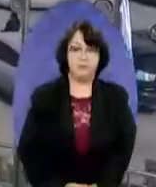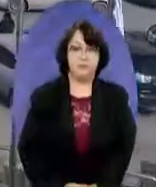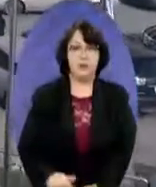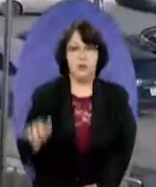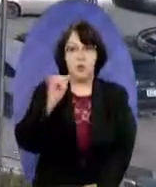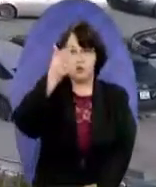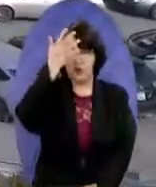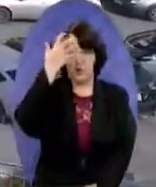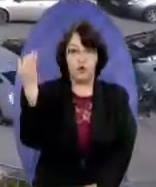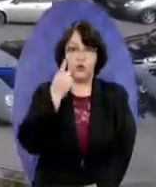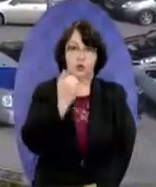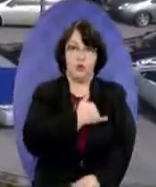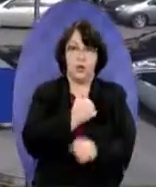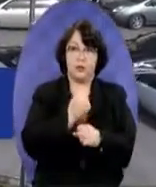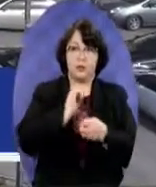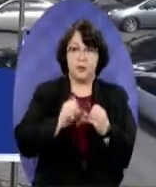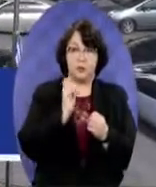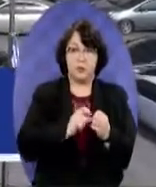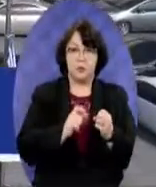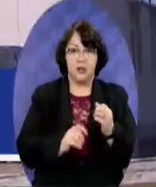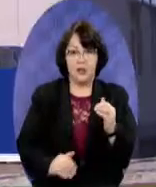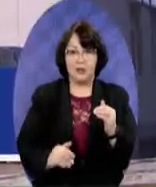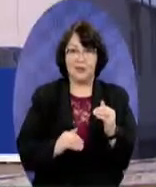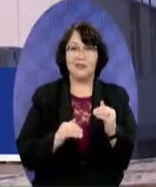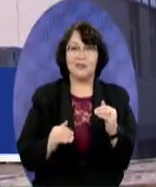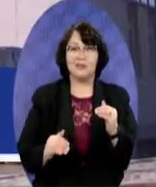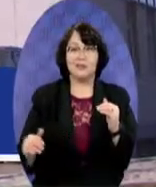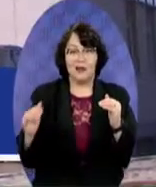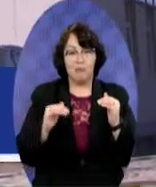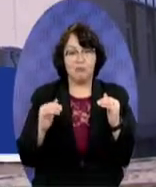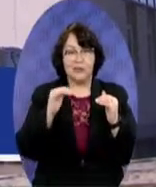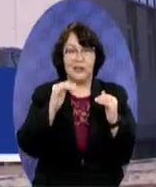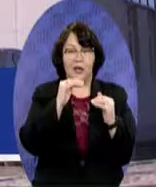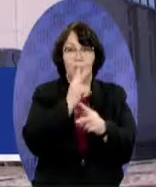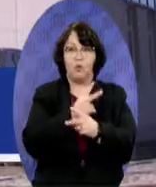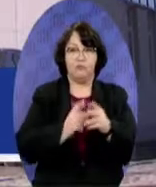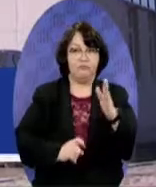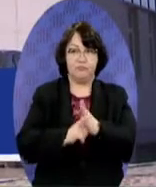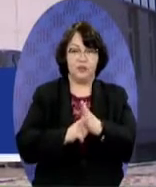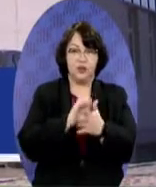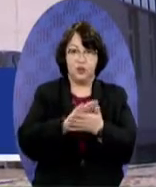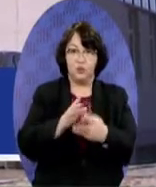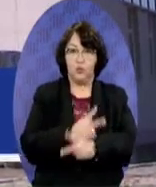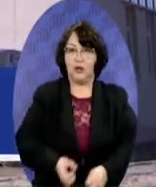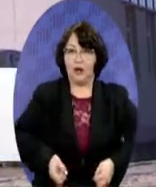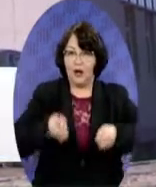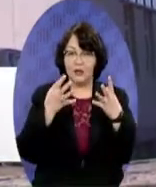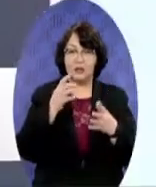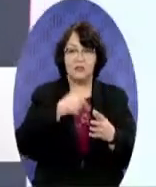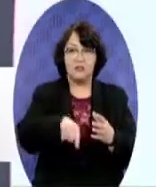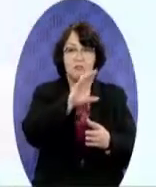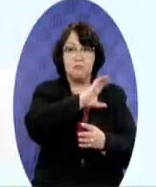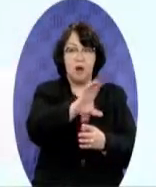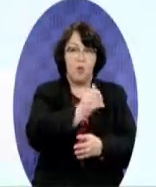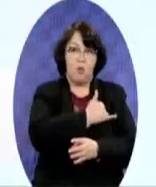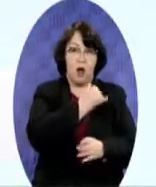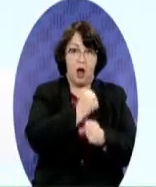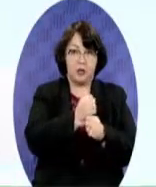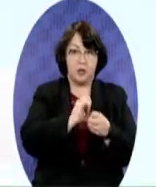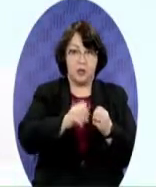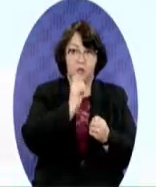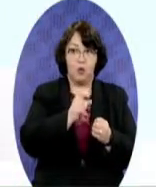Улс төрийн өндөр албан тушаалд томилогдох шат дамжлага байсныг хуулиар хязгаарлаж байна. Тодруулбал шинжилсэн хууль хэрэгжиж эхэлснээр тухайн байгууллагын удирдах албан